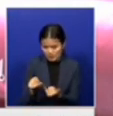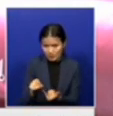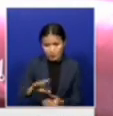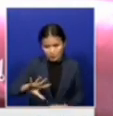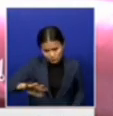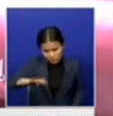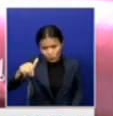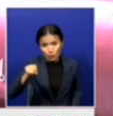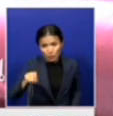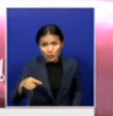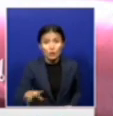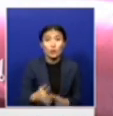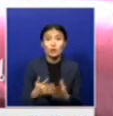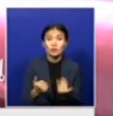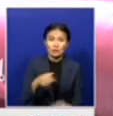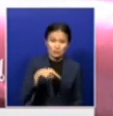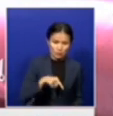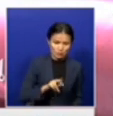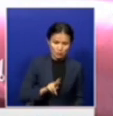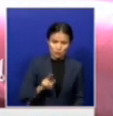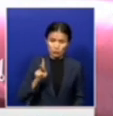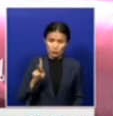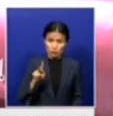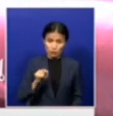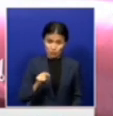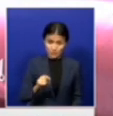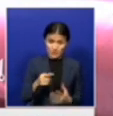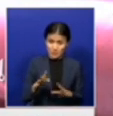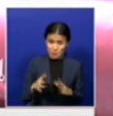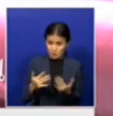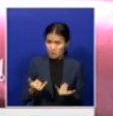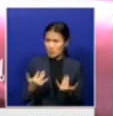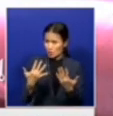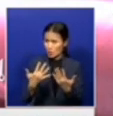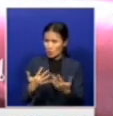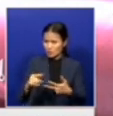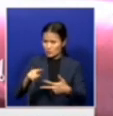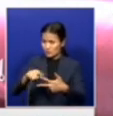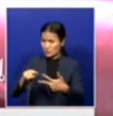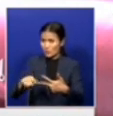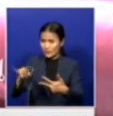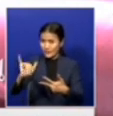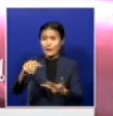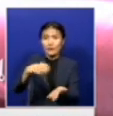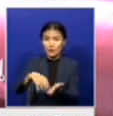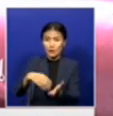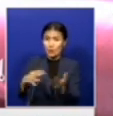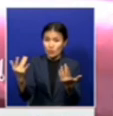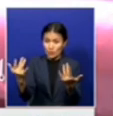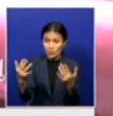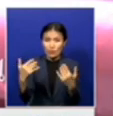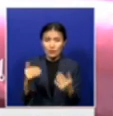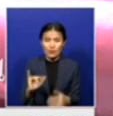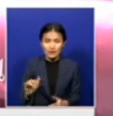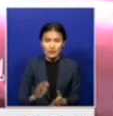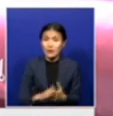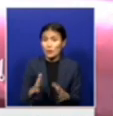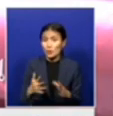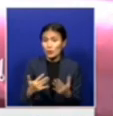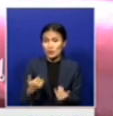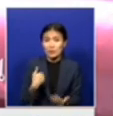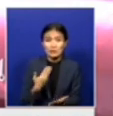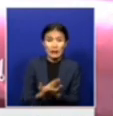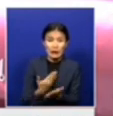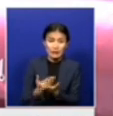ต้องฟังนะครับเพราะมันมีปัญหาจริงๆแล้วที่สำคัญจะเหมือนกับที่ท่านผู้นำฝ่ายการท่านได้พูดนะครับเงินทั้งหมดมันจะไม่ได้ไปช่ว